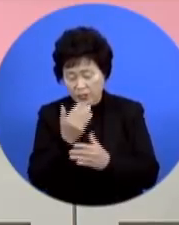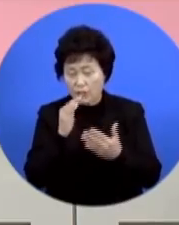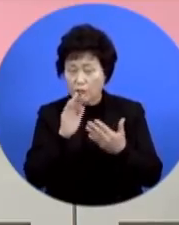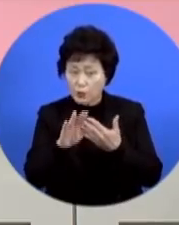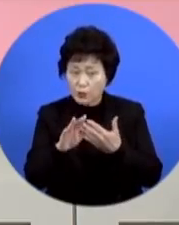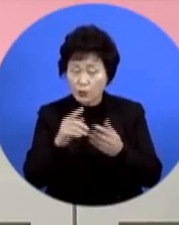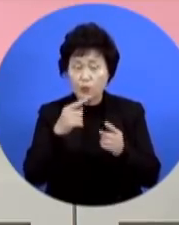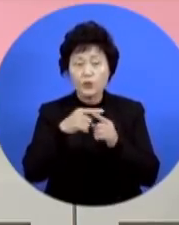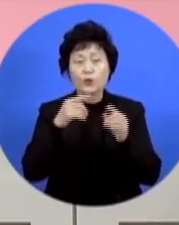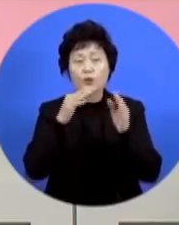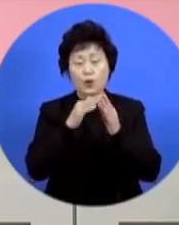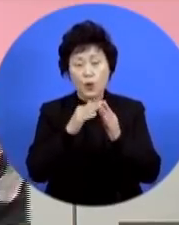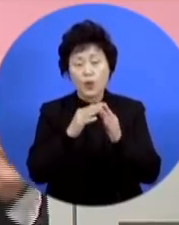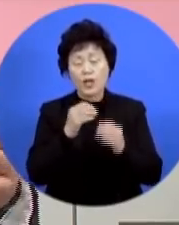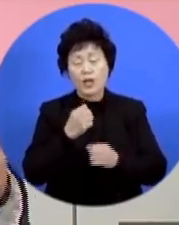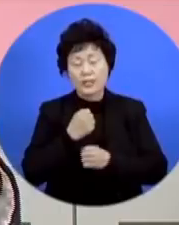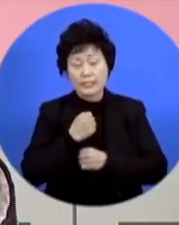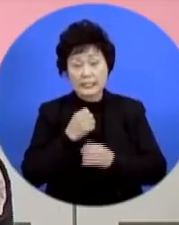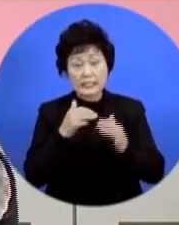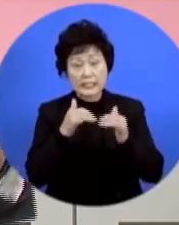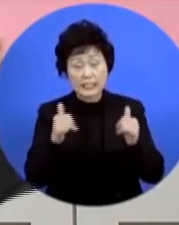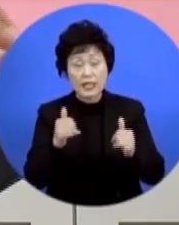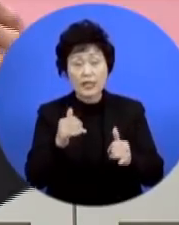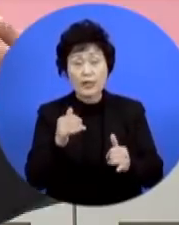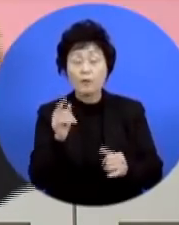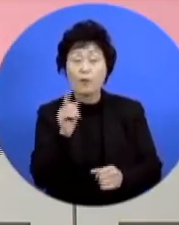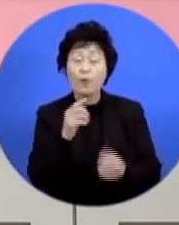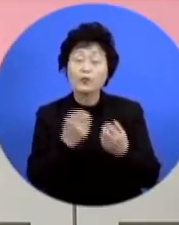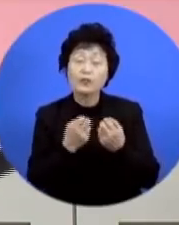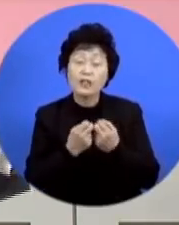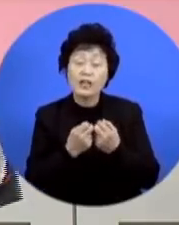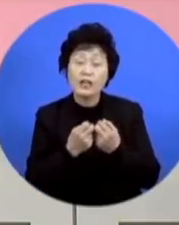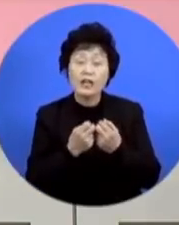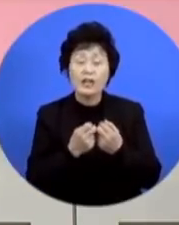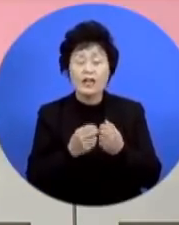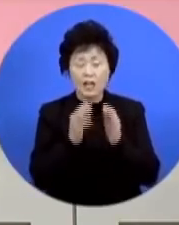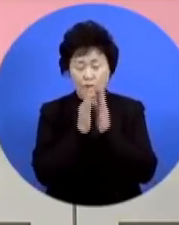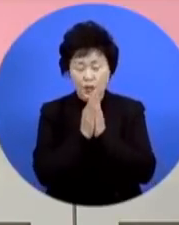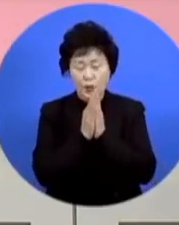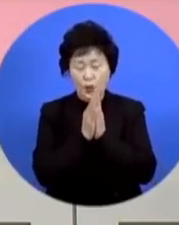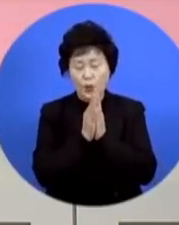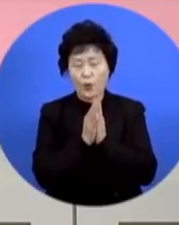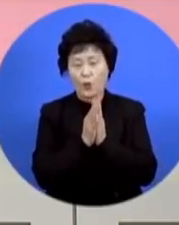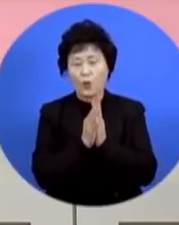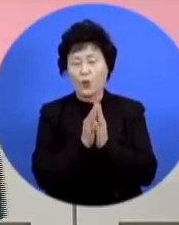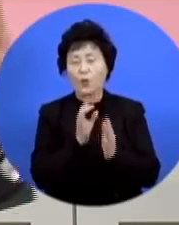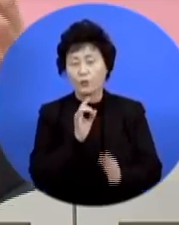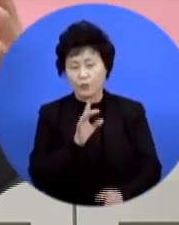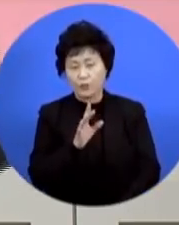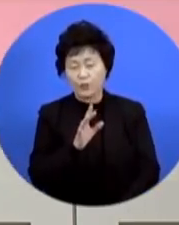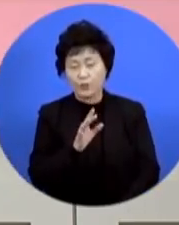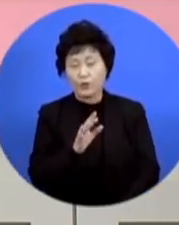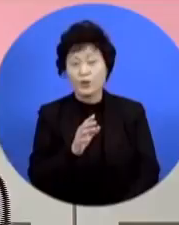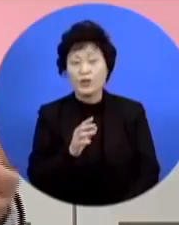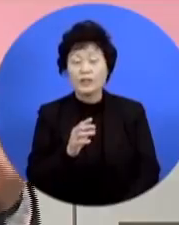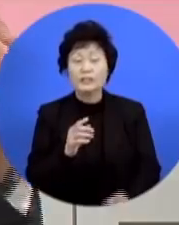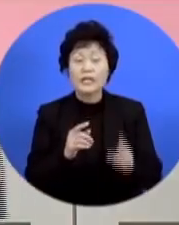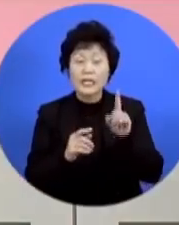사람들이 힘이구나. 예, 아, 그래서 1, 2, 3, 4부 예배 사이로 2시간씩 계속 기도를 하고 교회 위기가 터질